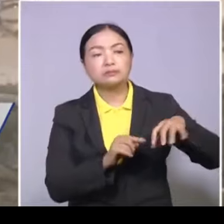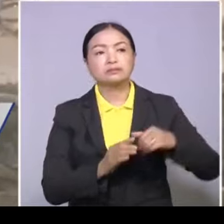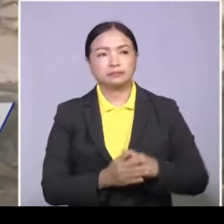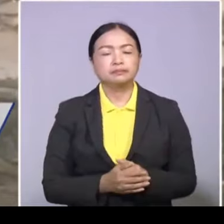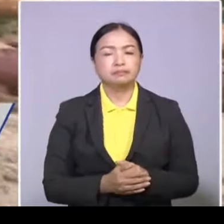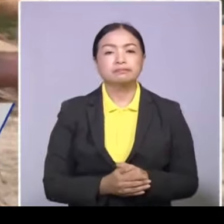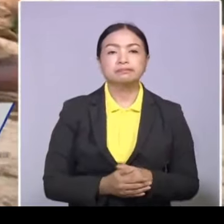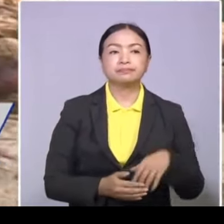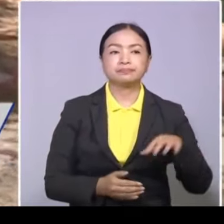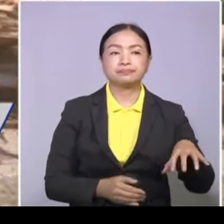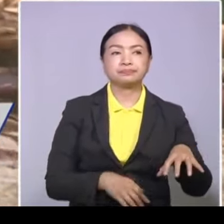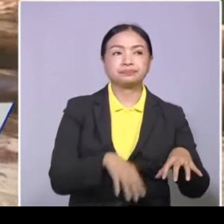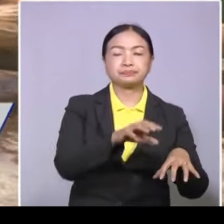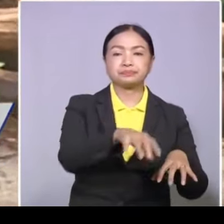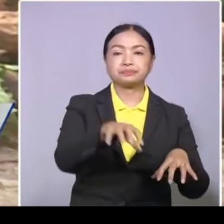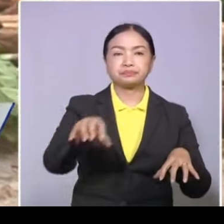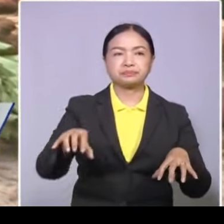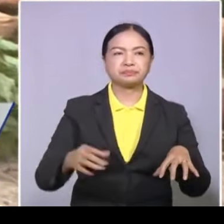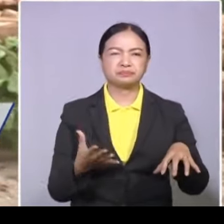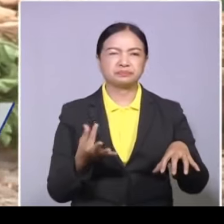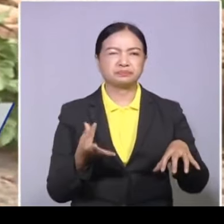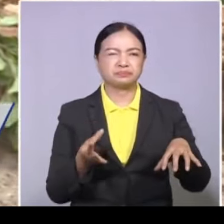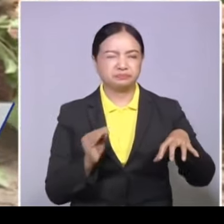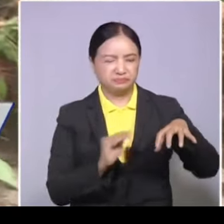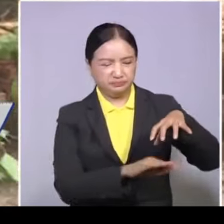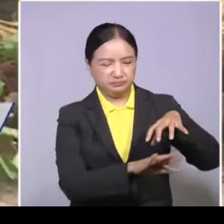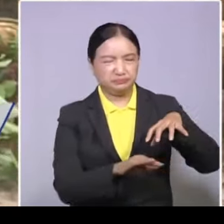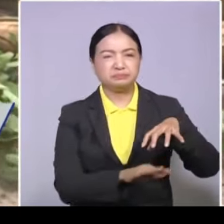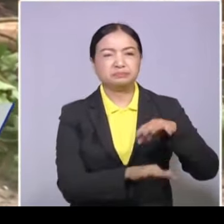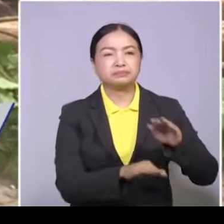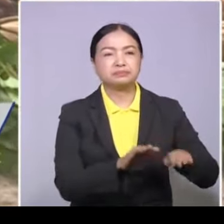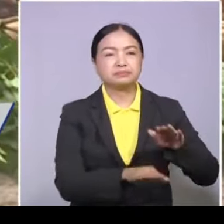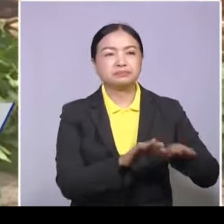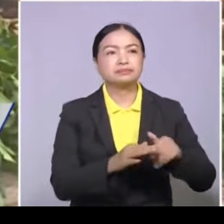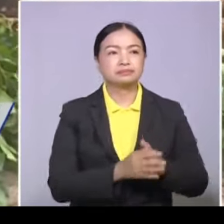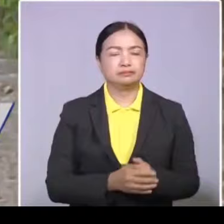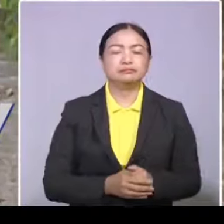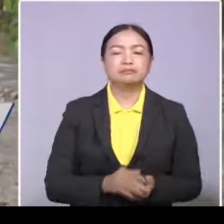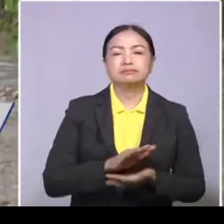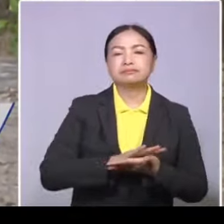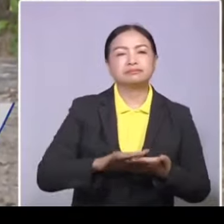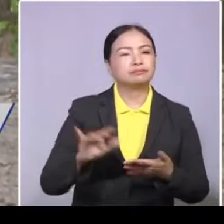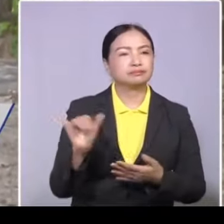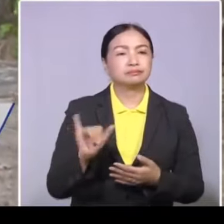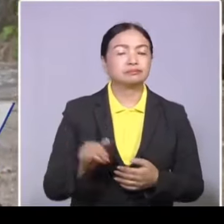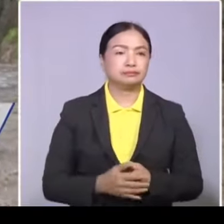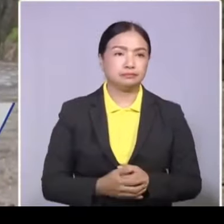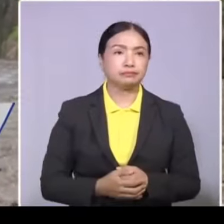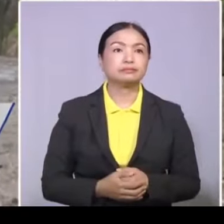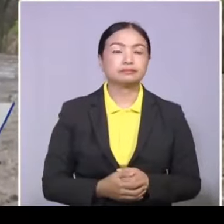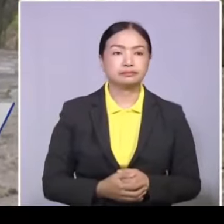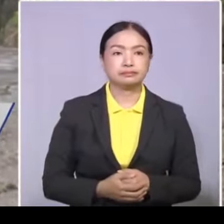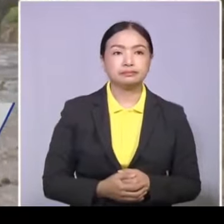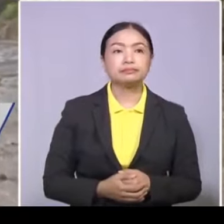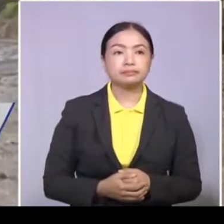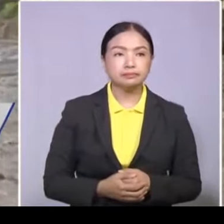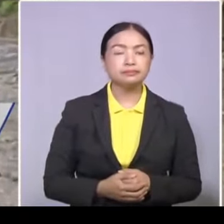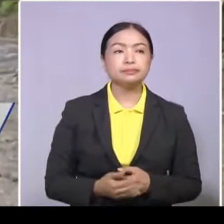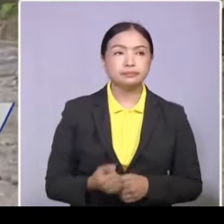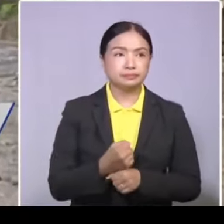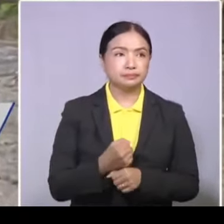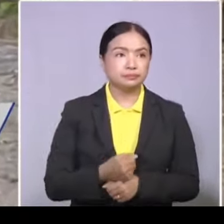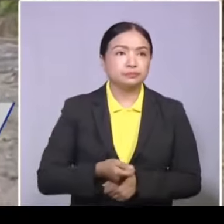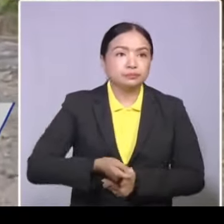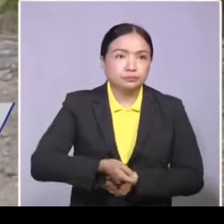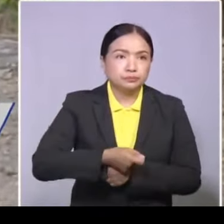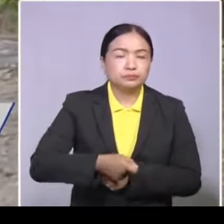ลานี้บางหลังภายในบ้านนะคะยังคงมีดินโคลนทับถมอยู่และยังทำความสะอาดไม่เสร็จหลายหลังค่ะแม้ทำความสะอาดเสร็จแล้ว